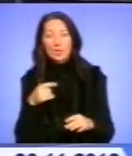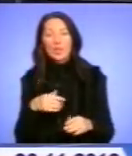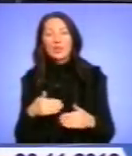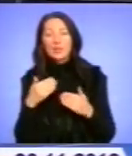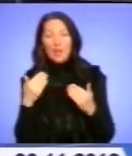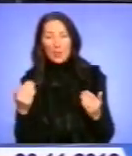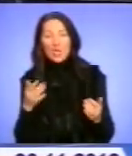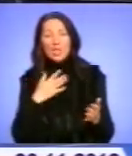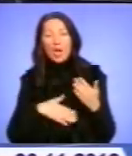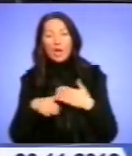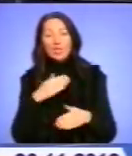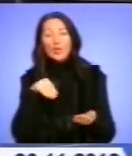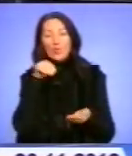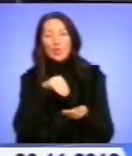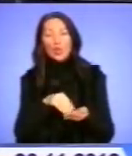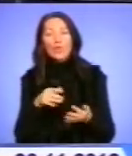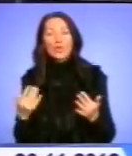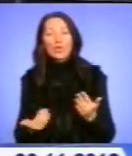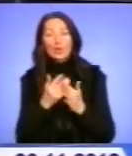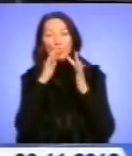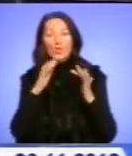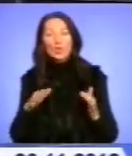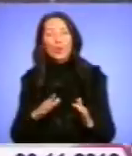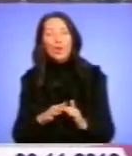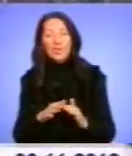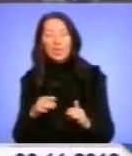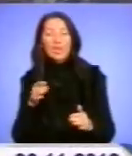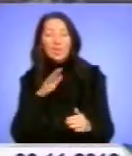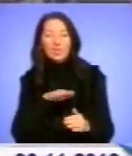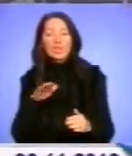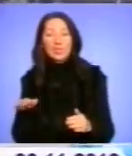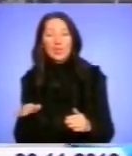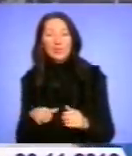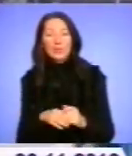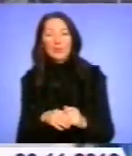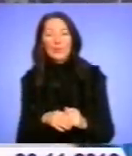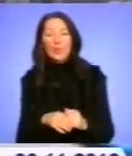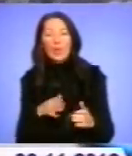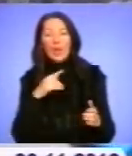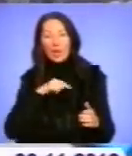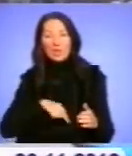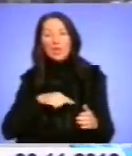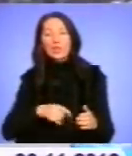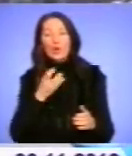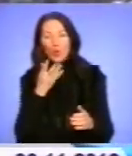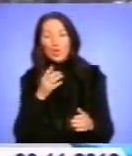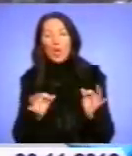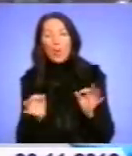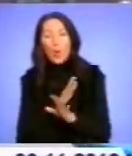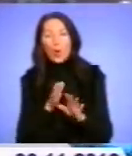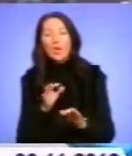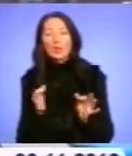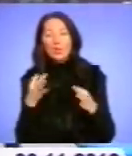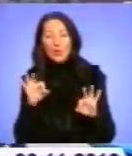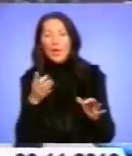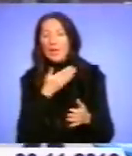радіють встановленню новорічної ялинки діти. Настрій нормальний, погода дозволяє, бо немає ні снігу, ні дощу, так що